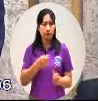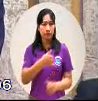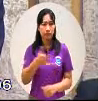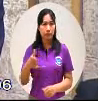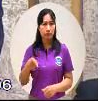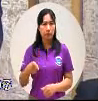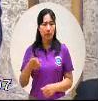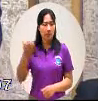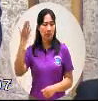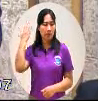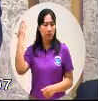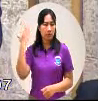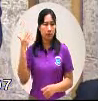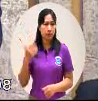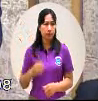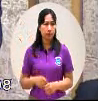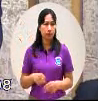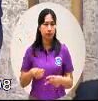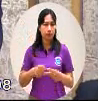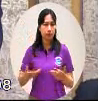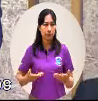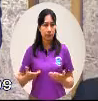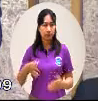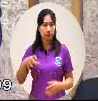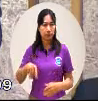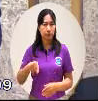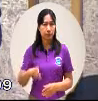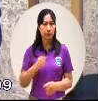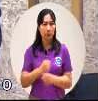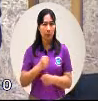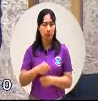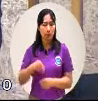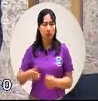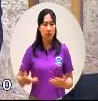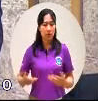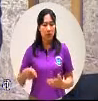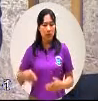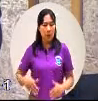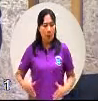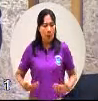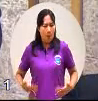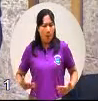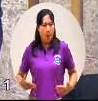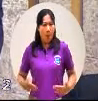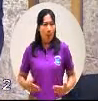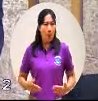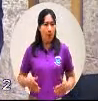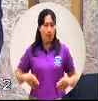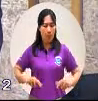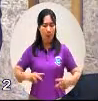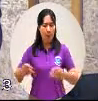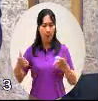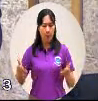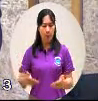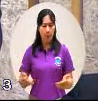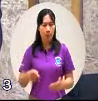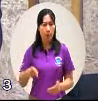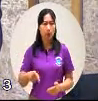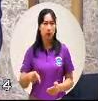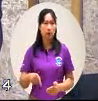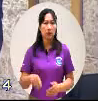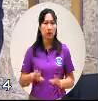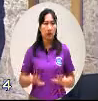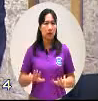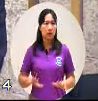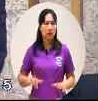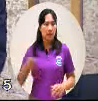当时公路局在做这个工法，它是在一个紧急的抢修。那目前为止，我们了解呢，它已经逐步在